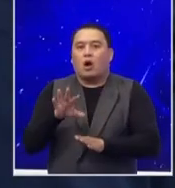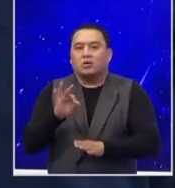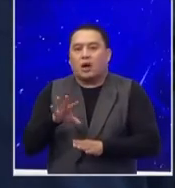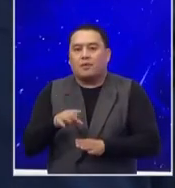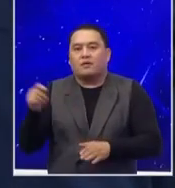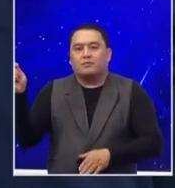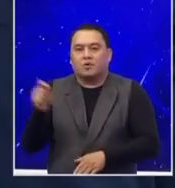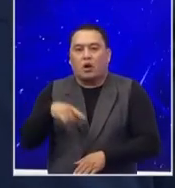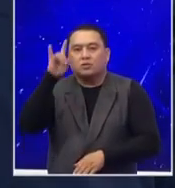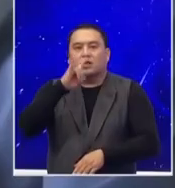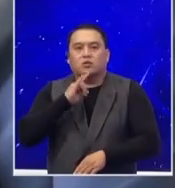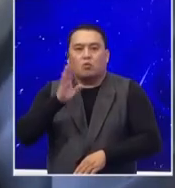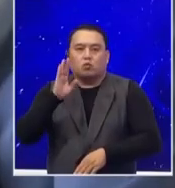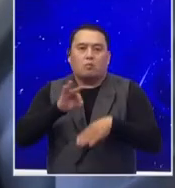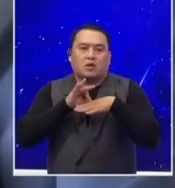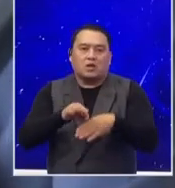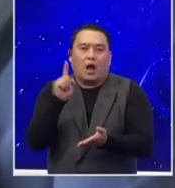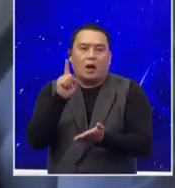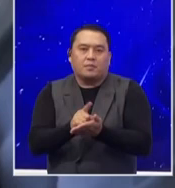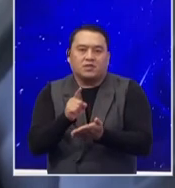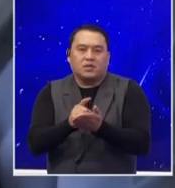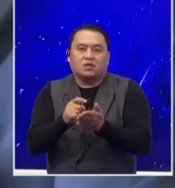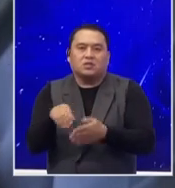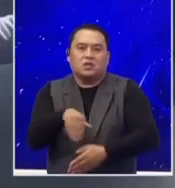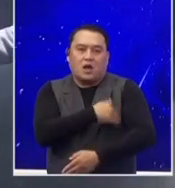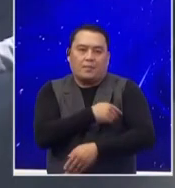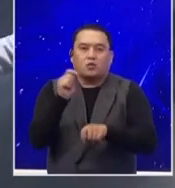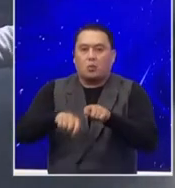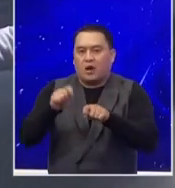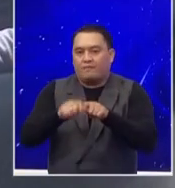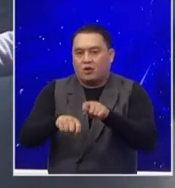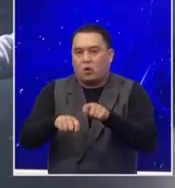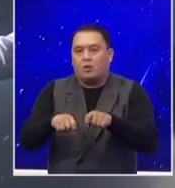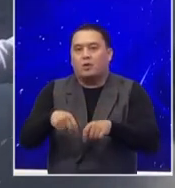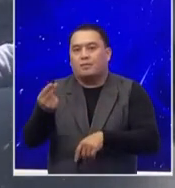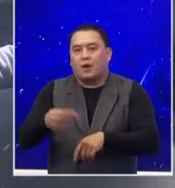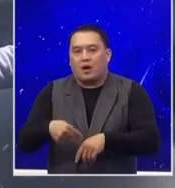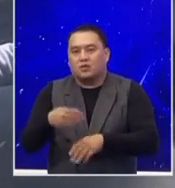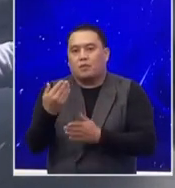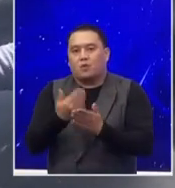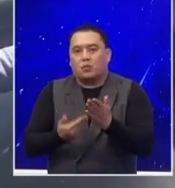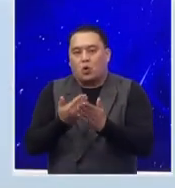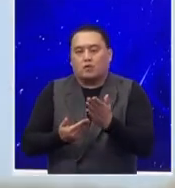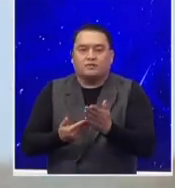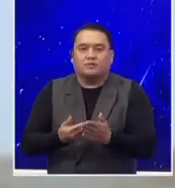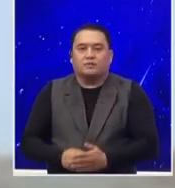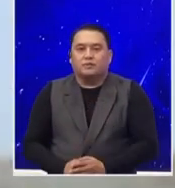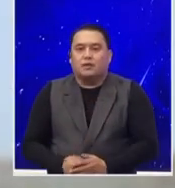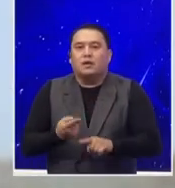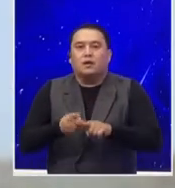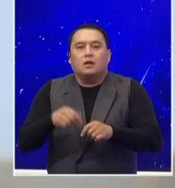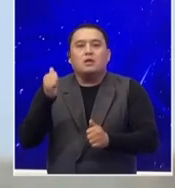октября все прибывающие в Казахстан будут проходить обязательную термометрию и анкетирование на пропускном пункте